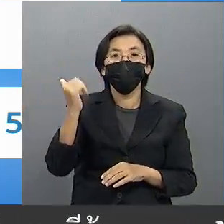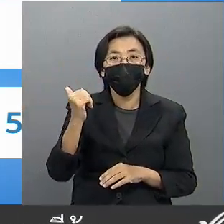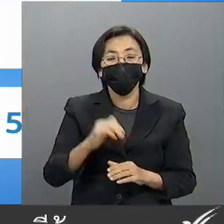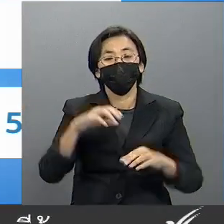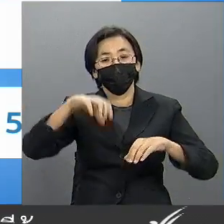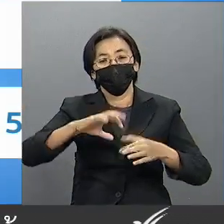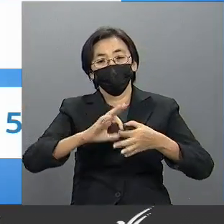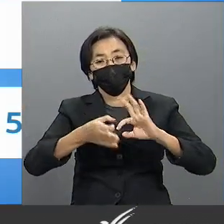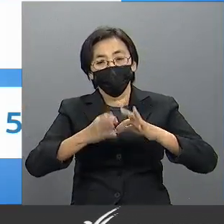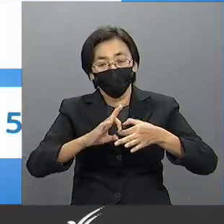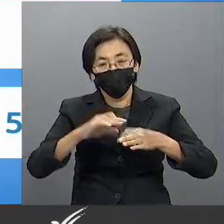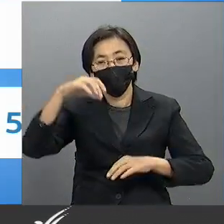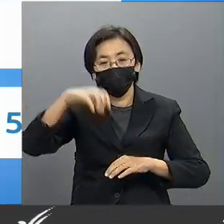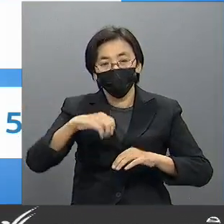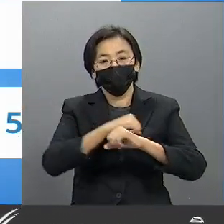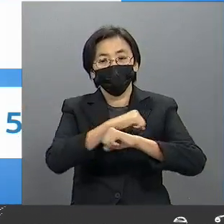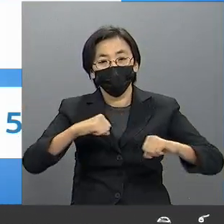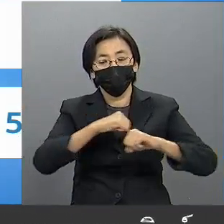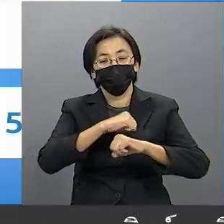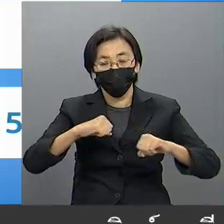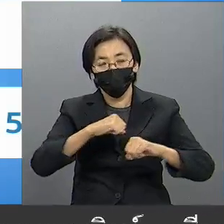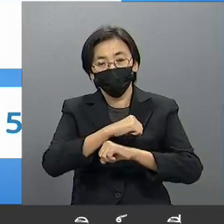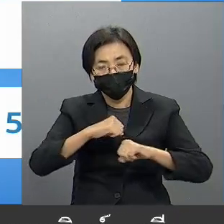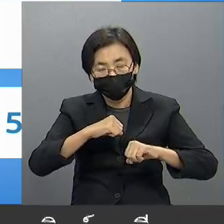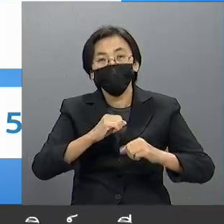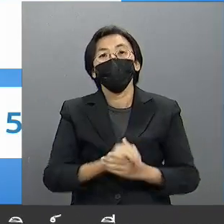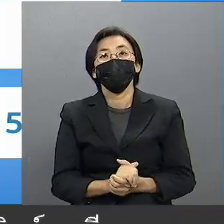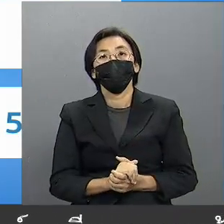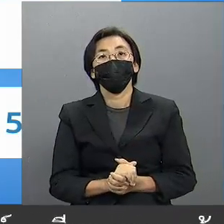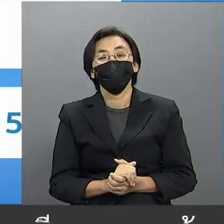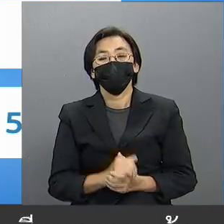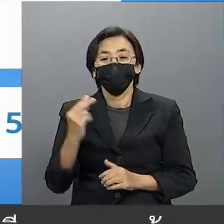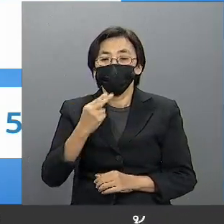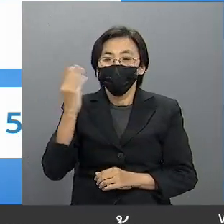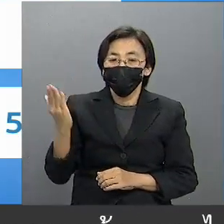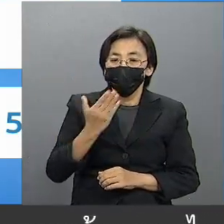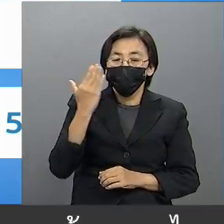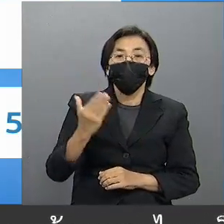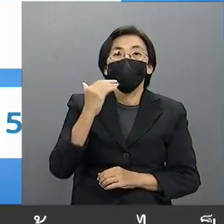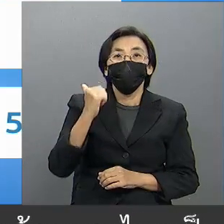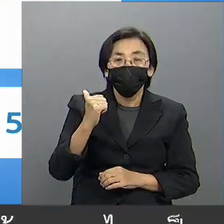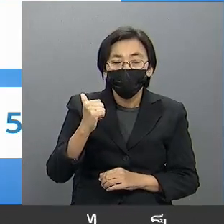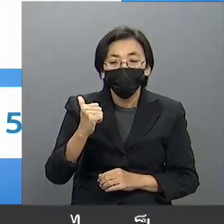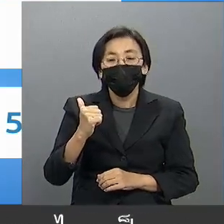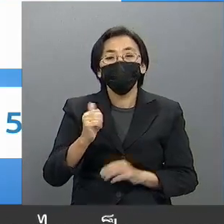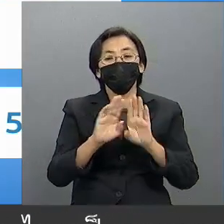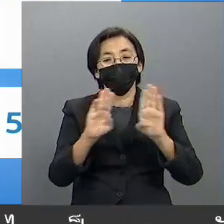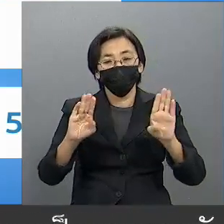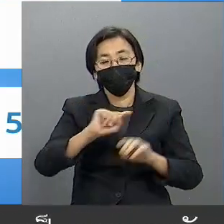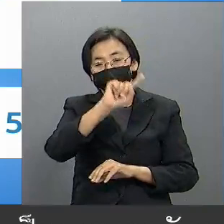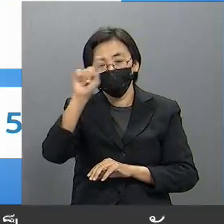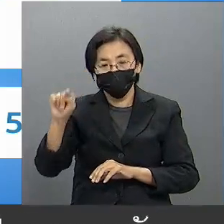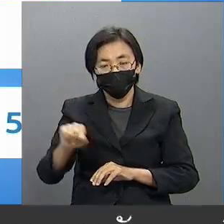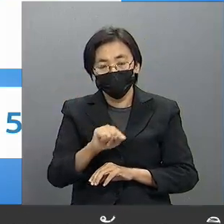หรือสถานที่เพื่อการออกกำลังกายประเทศในร่มที่อากาศถ่ายเทได้ดีก็สามารถเปิดให้บริการได้ไม่เกินเวลา